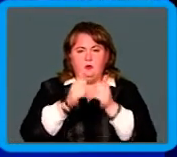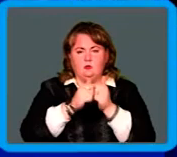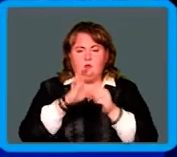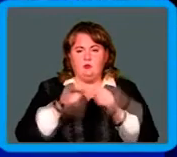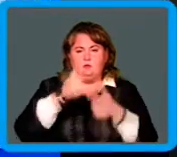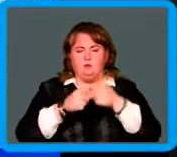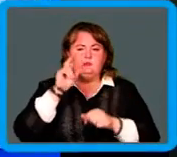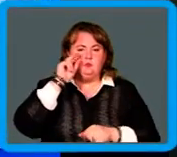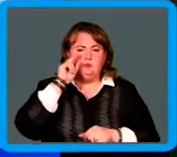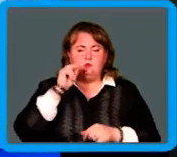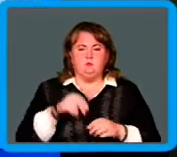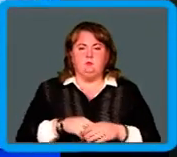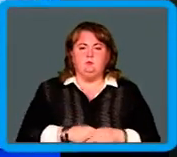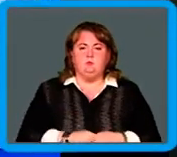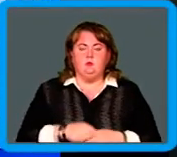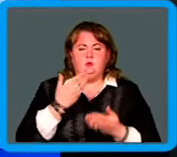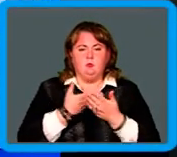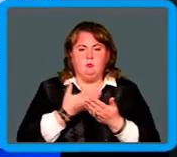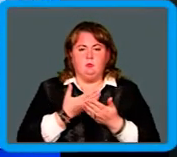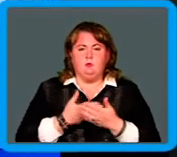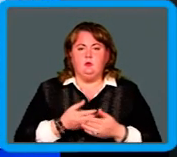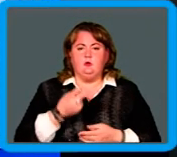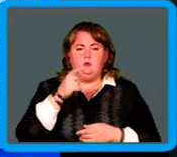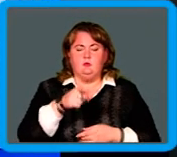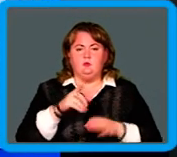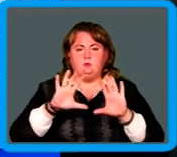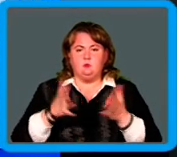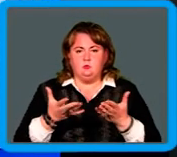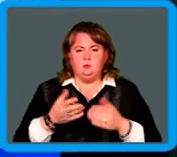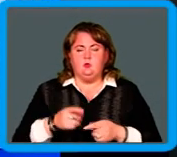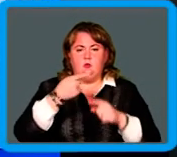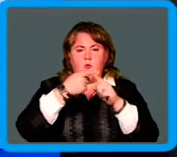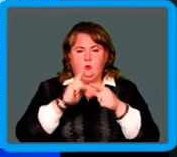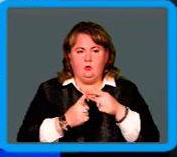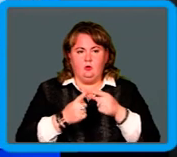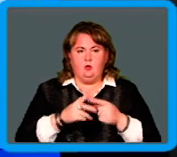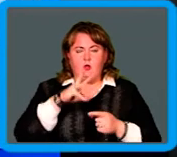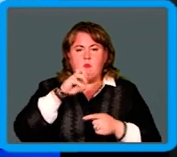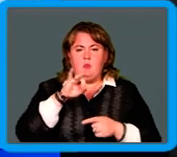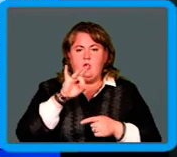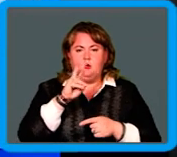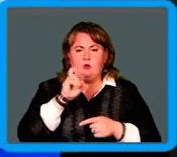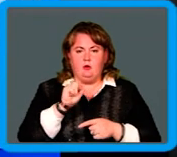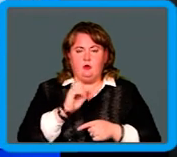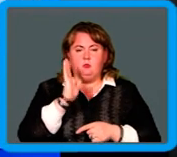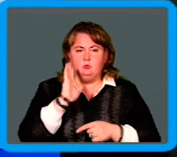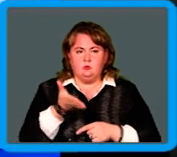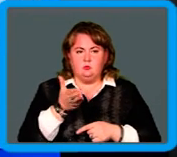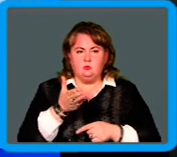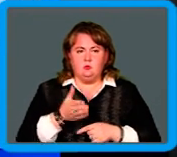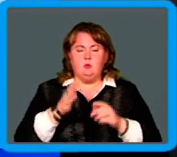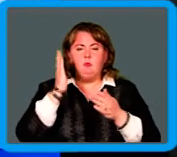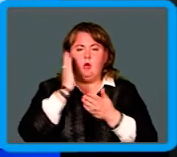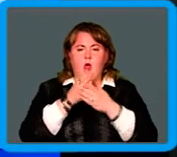числа например в данном случае долькой меркой будет являться прямоугольник